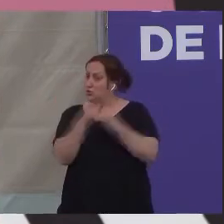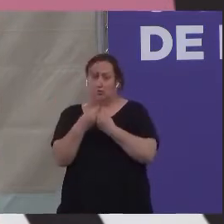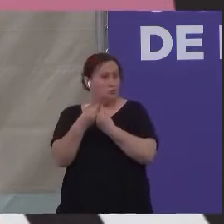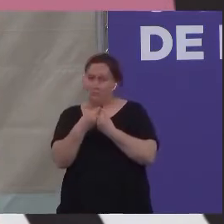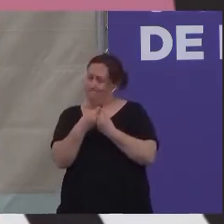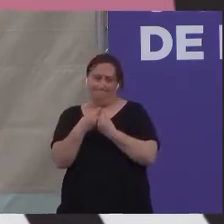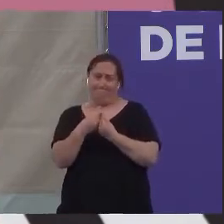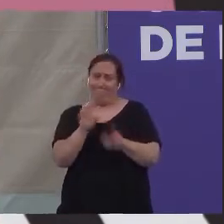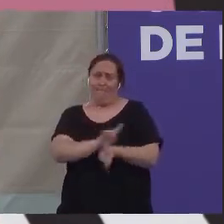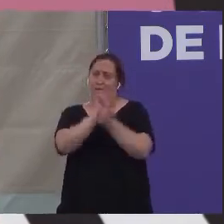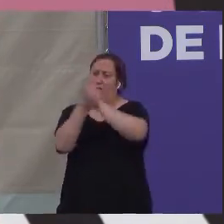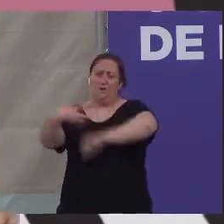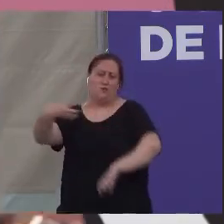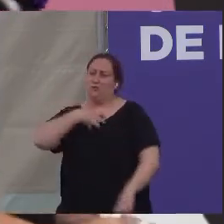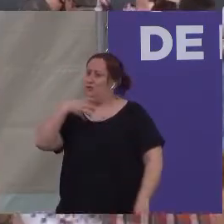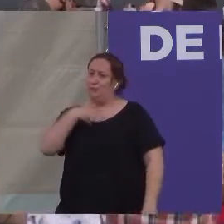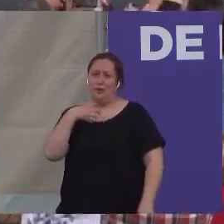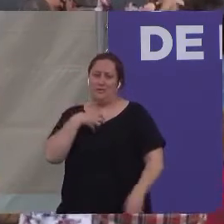será. Gracias.